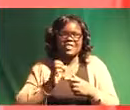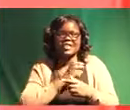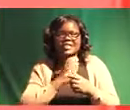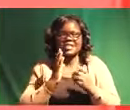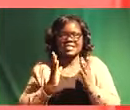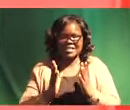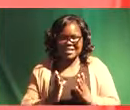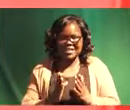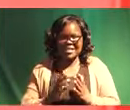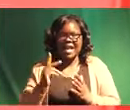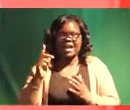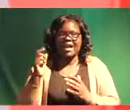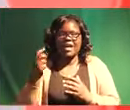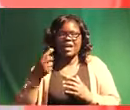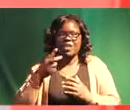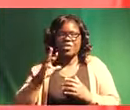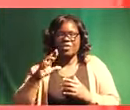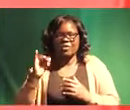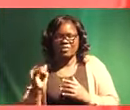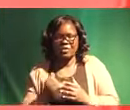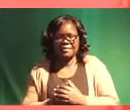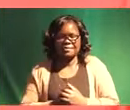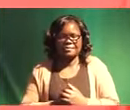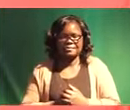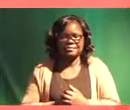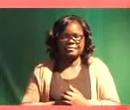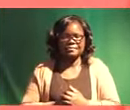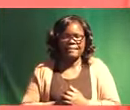mheshimiwa Kadhuri Murungi. Karibu.